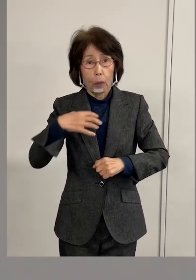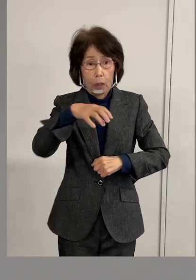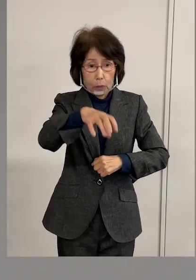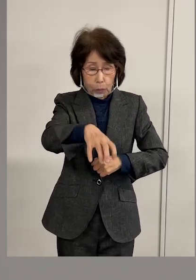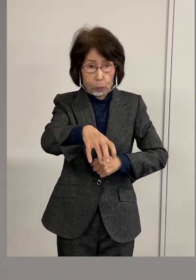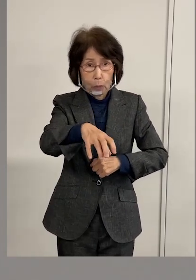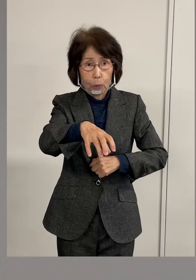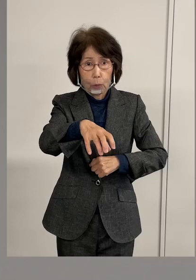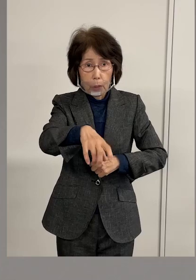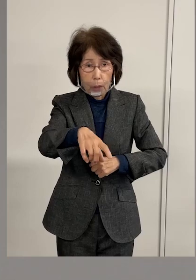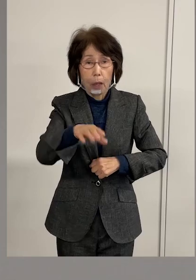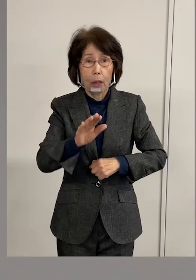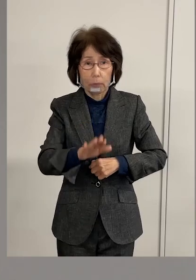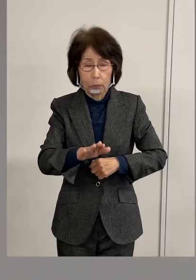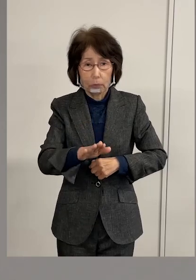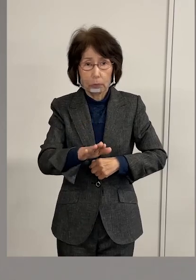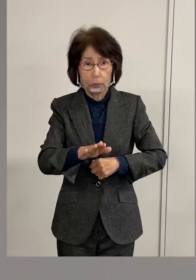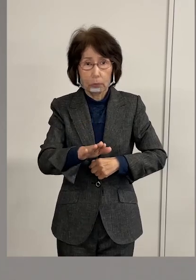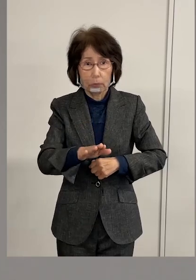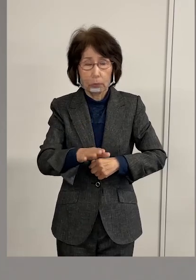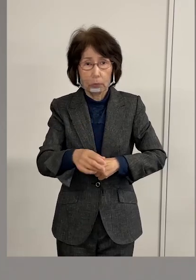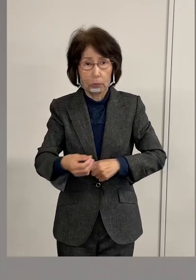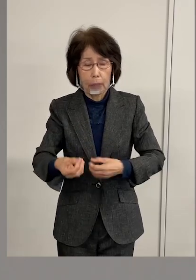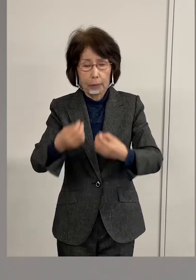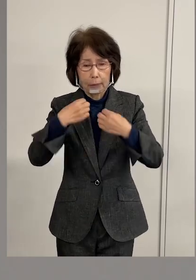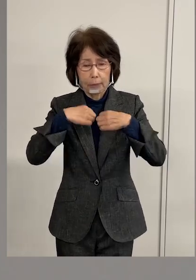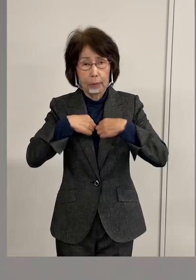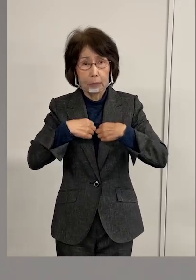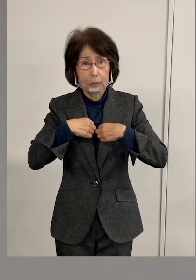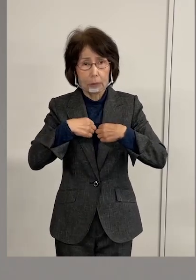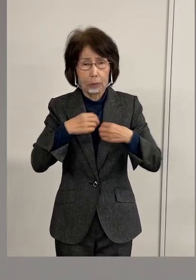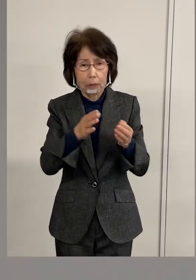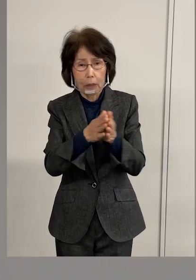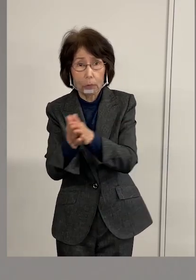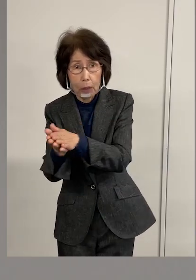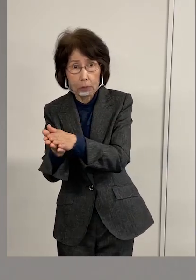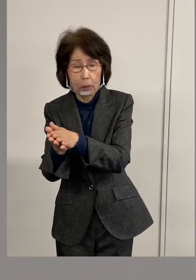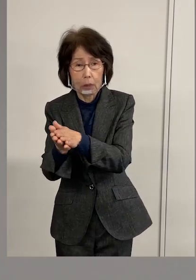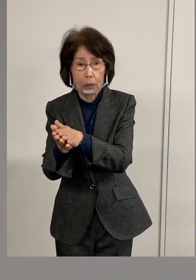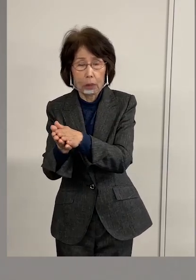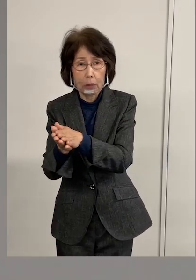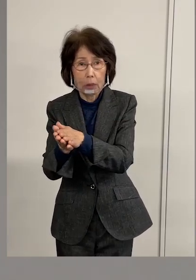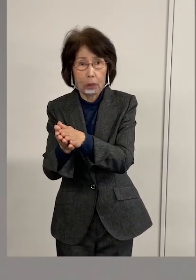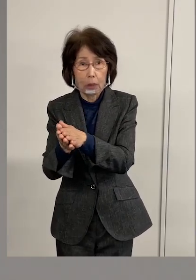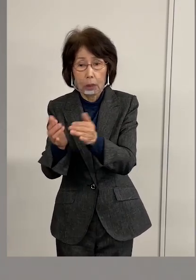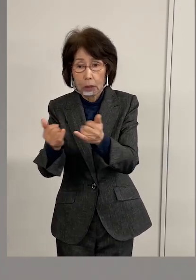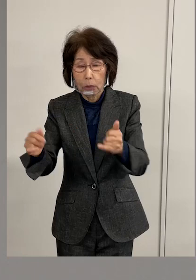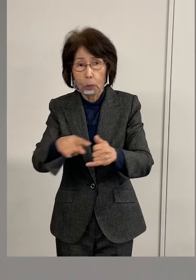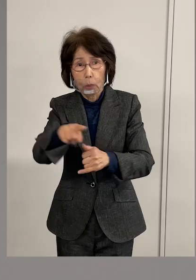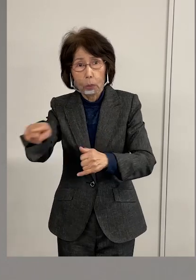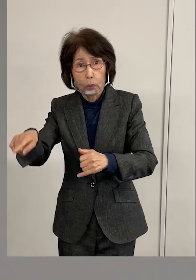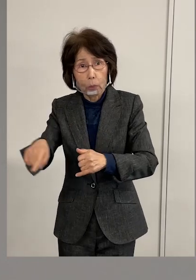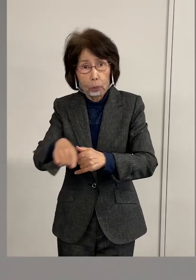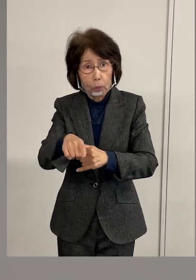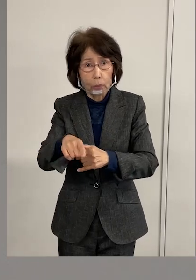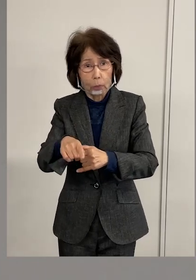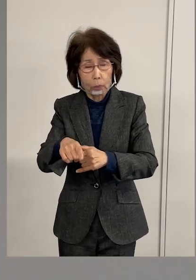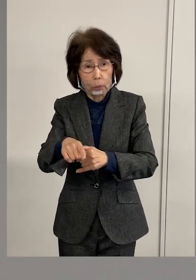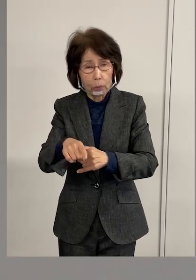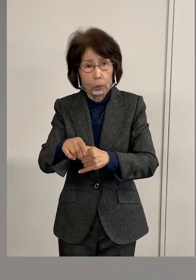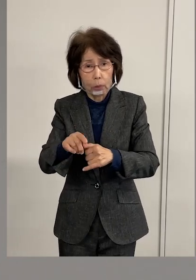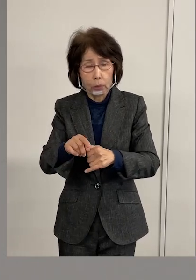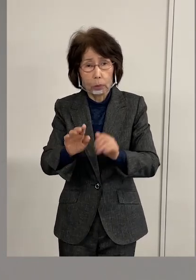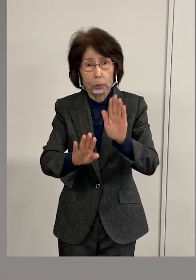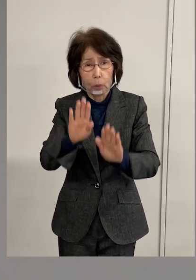ぞれお亡くなりになられた方のデータというのは、個人情報抜きにして、どういう状況でお亡くなりになられたかという状況